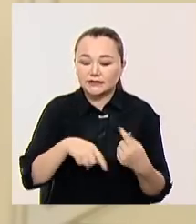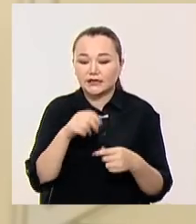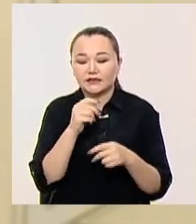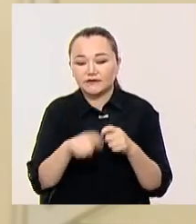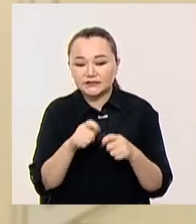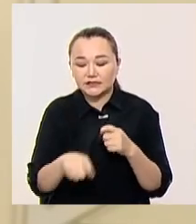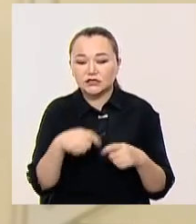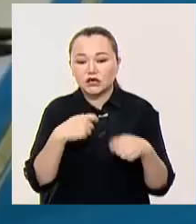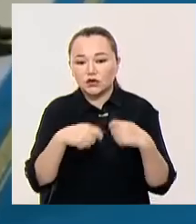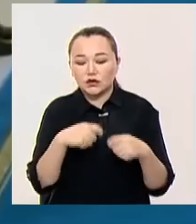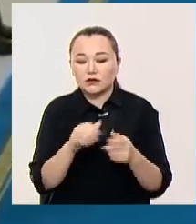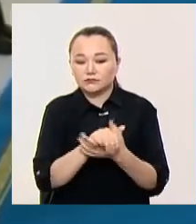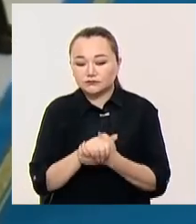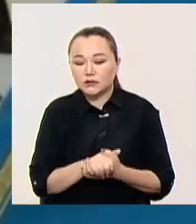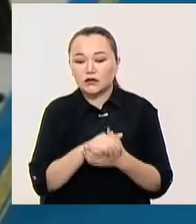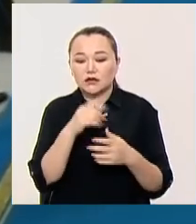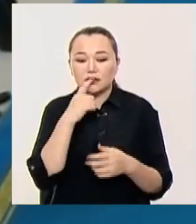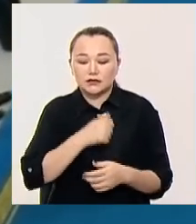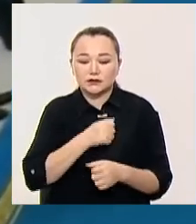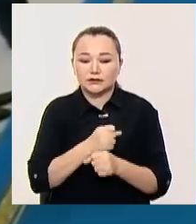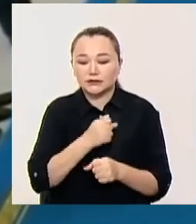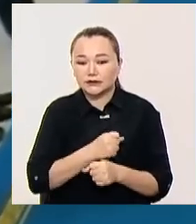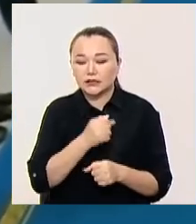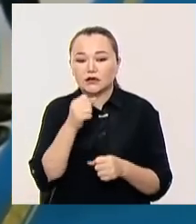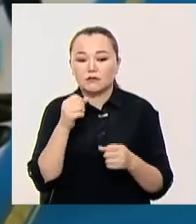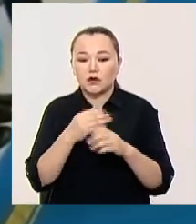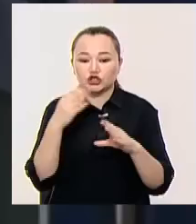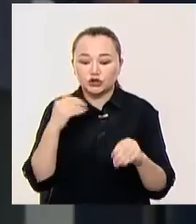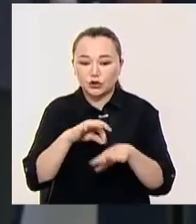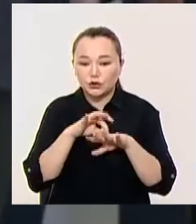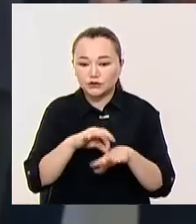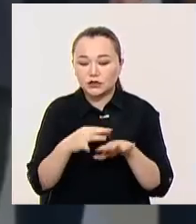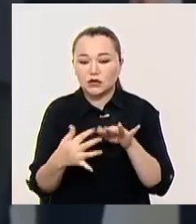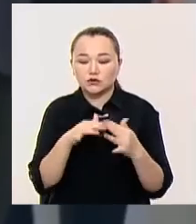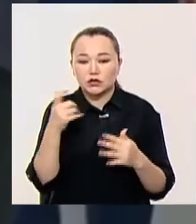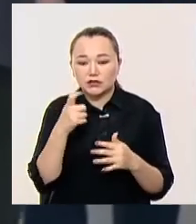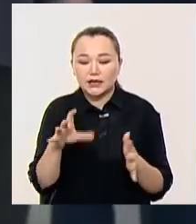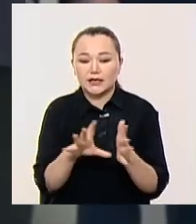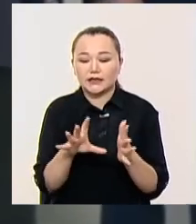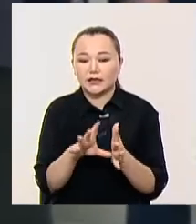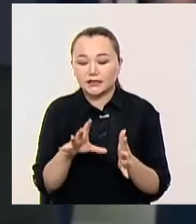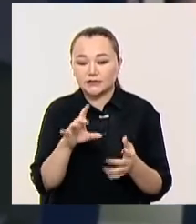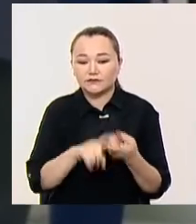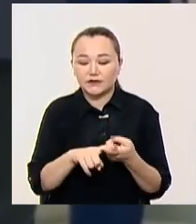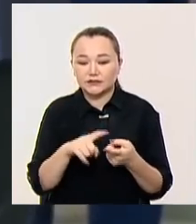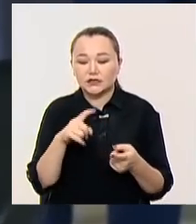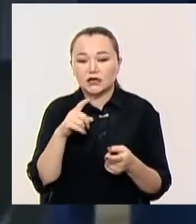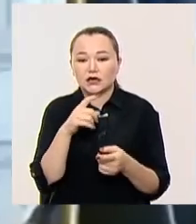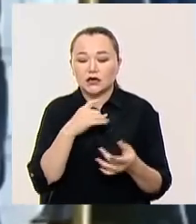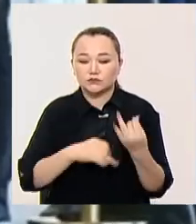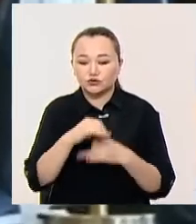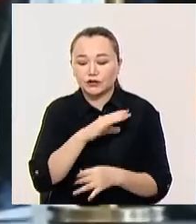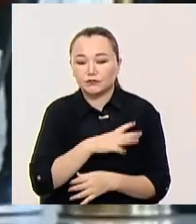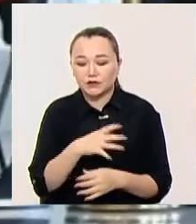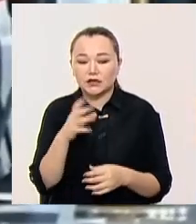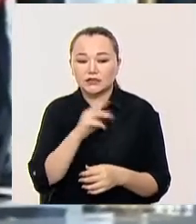сауда-экономикалық ынтымақтастық, әскери өндіріс, көлік-логистика, ауыл шаруашылық, энергетика салаларындағы байланыс сөз болды. Бұл